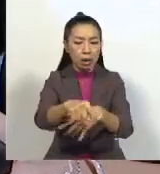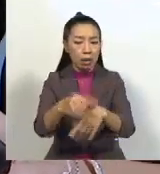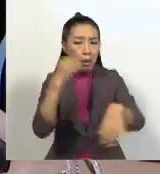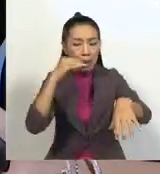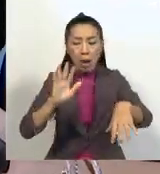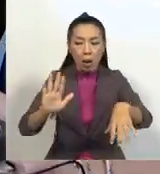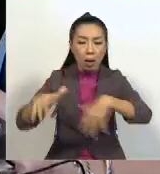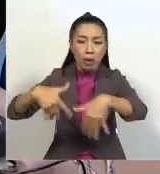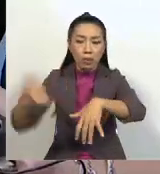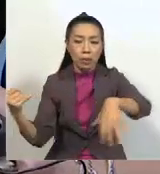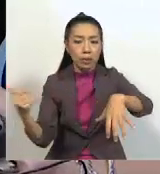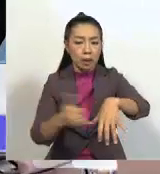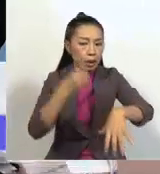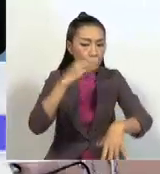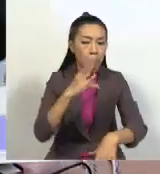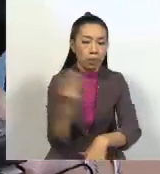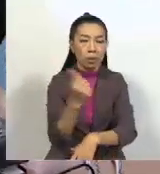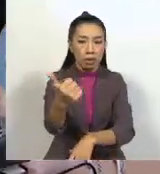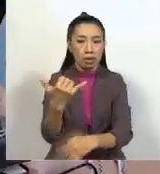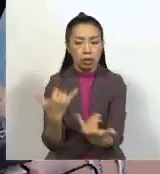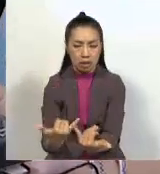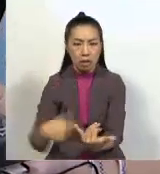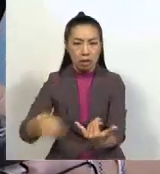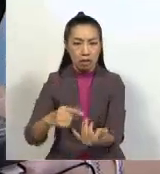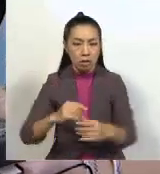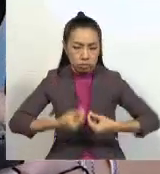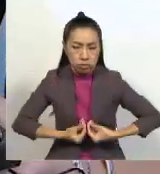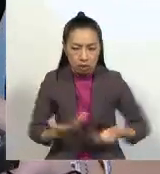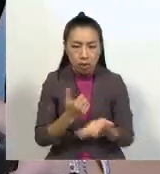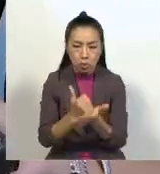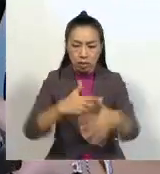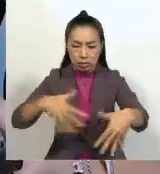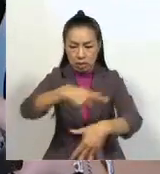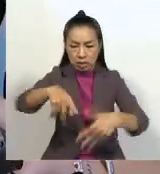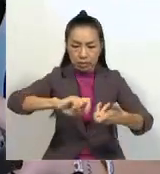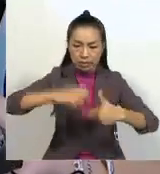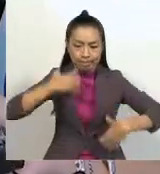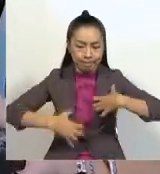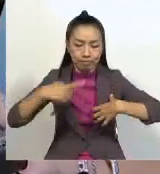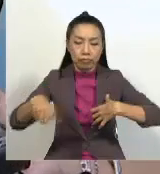เร็วที่สุดนะเราก็ทุ่มเททุกอย่างให้กับประชาชนที่ได้รับความเดือดร้อนนะครับ